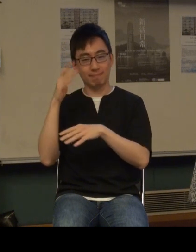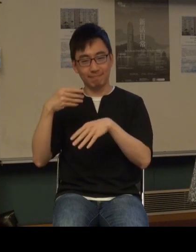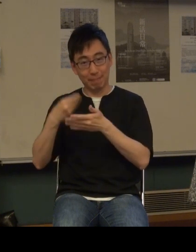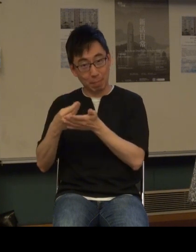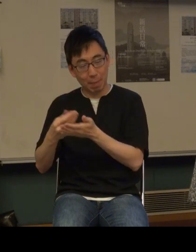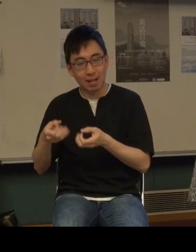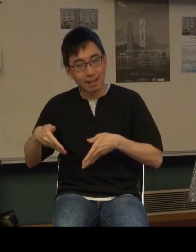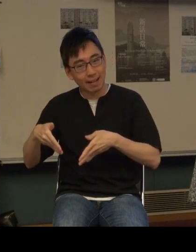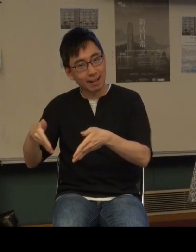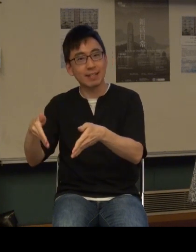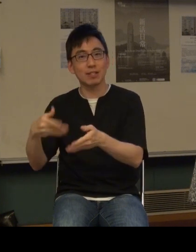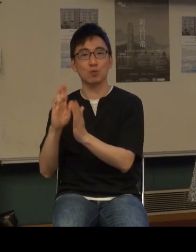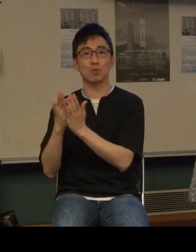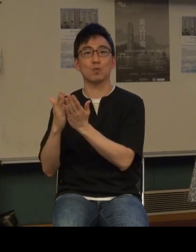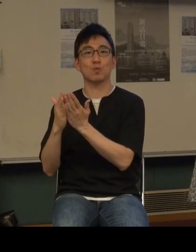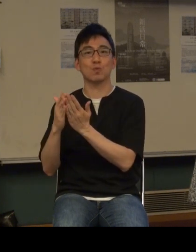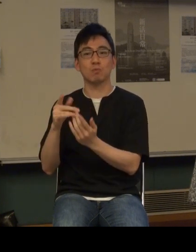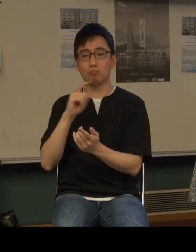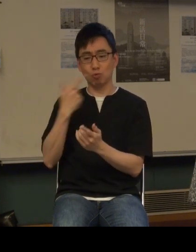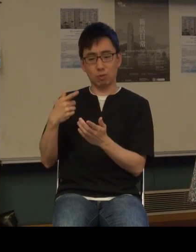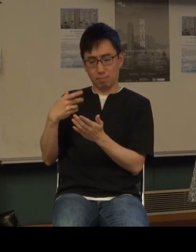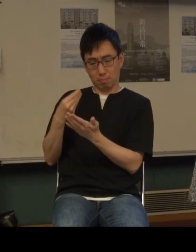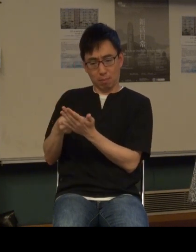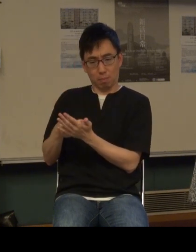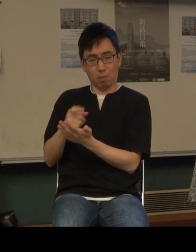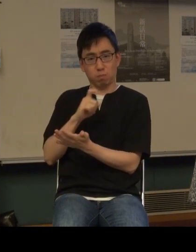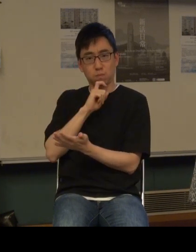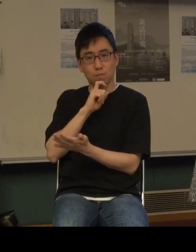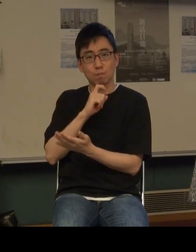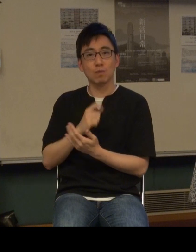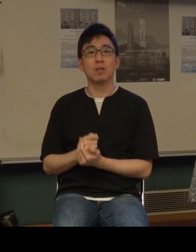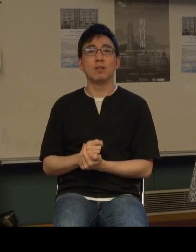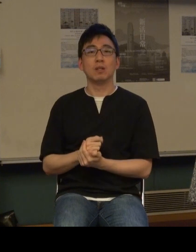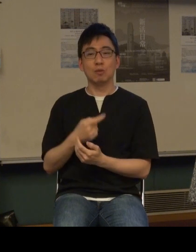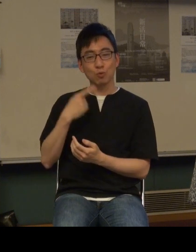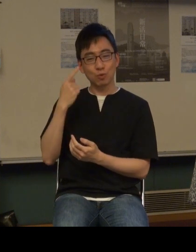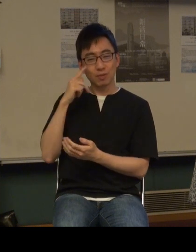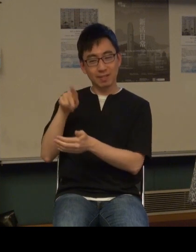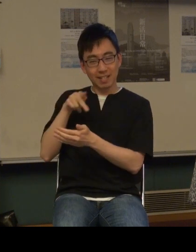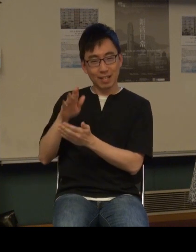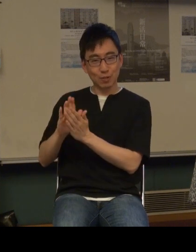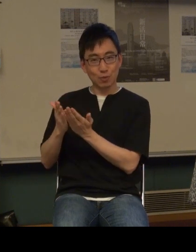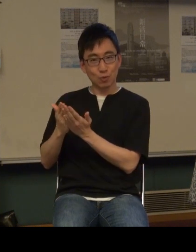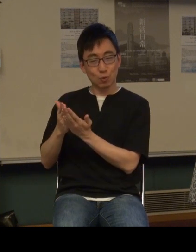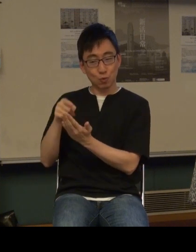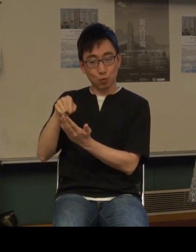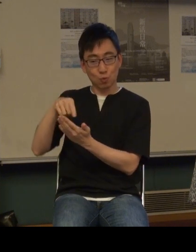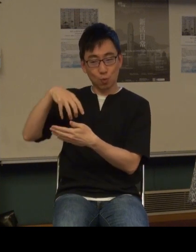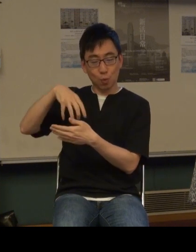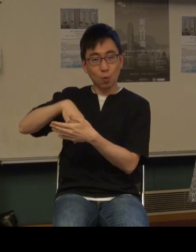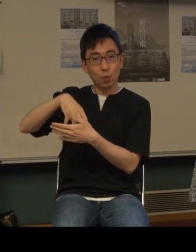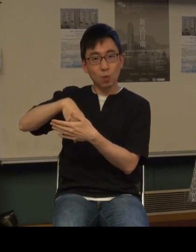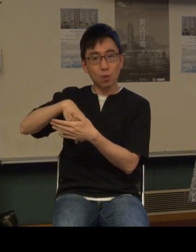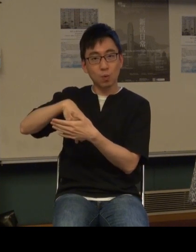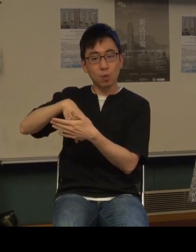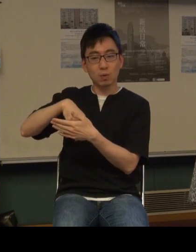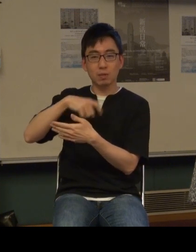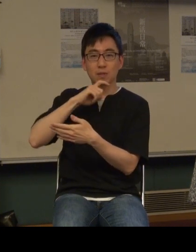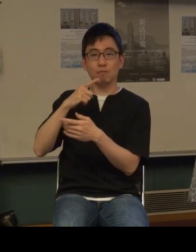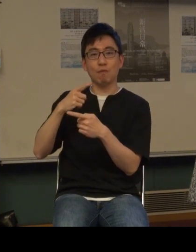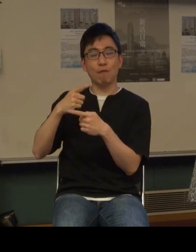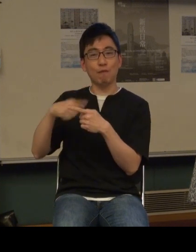去接觸到嘅一本書嚟嘅。咁我借佢呢本書嘅一個那個副題